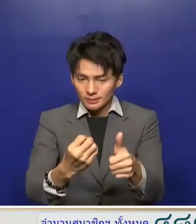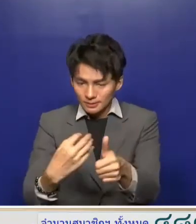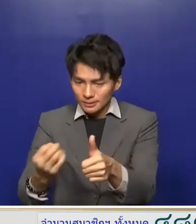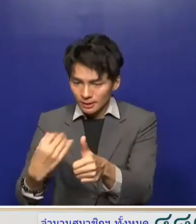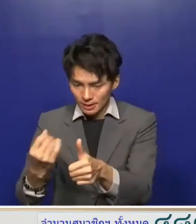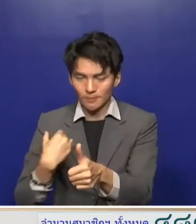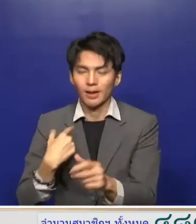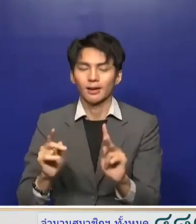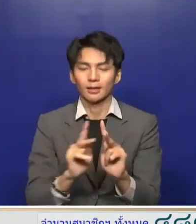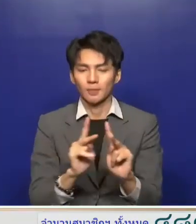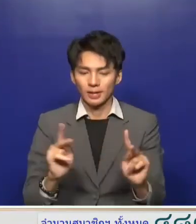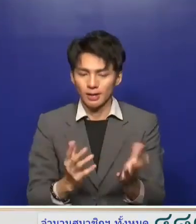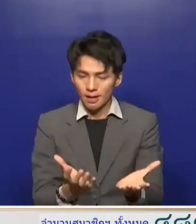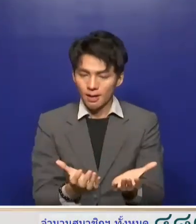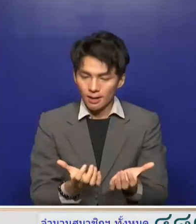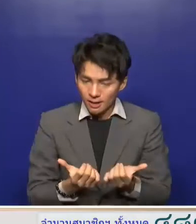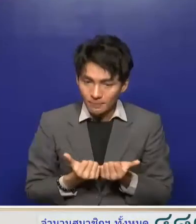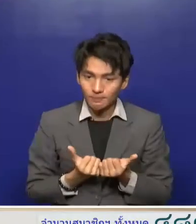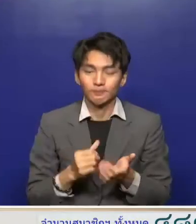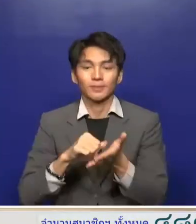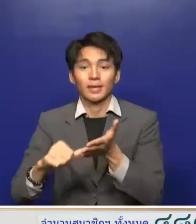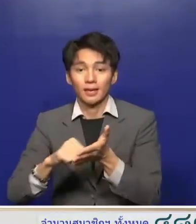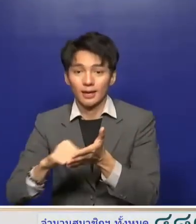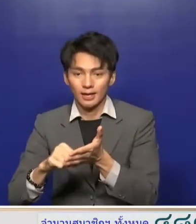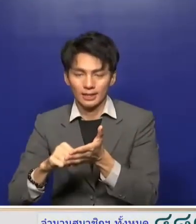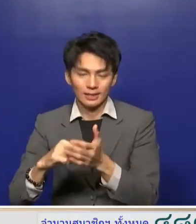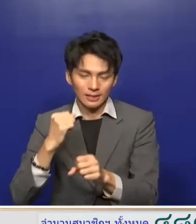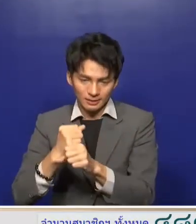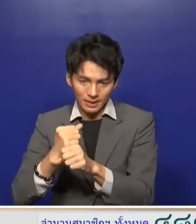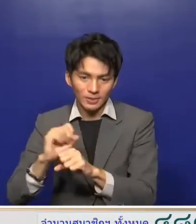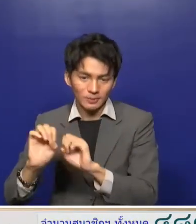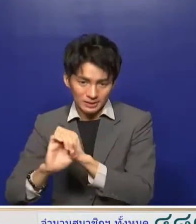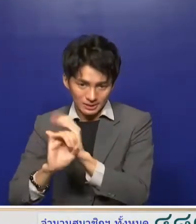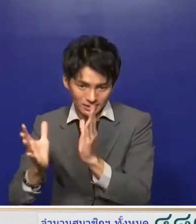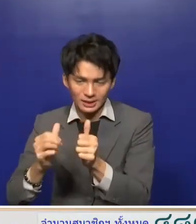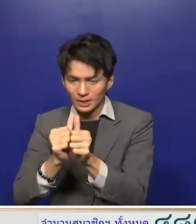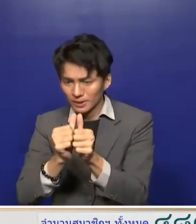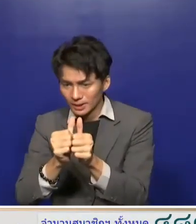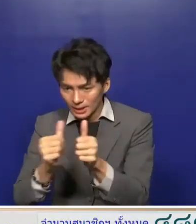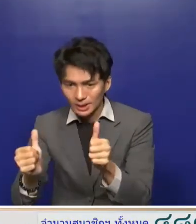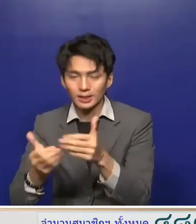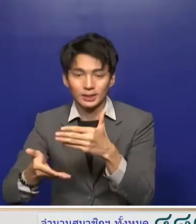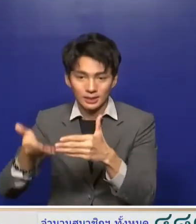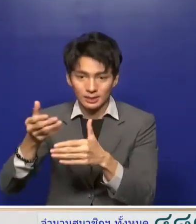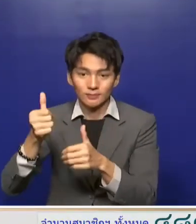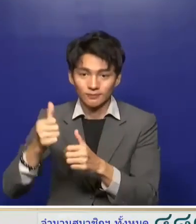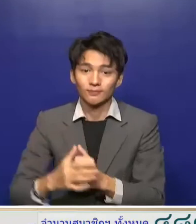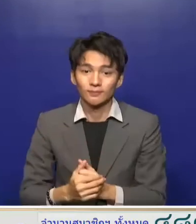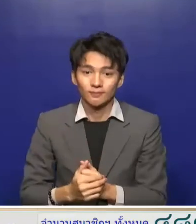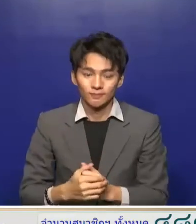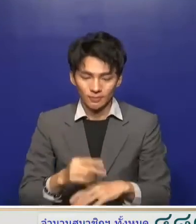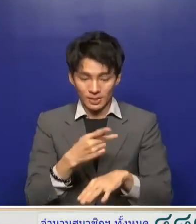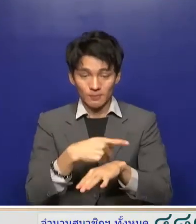การก็รับจะไปทำให้มันมีความชัดเจนเพิ่มมากขึ้นผมขออนุญาตท่านประธานสภาผู้